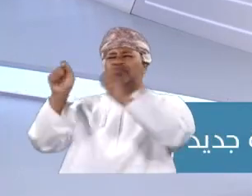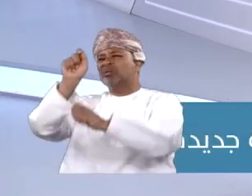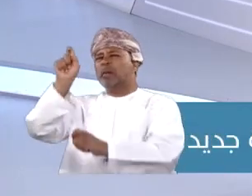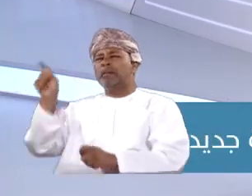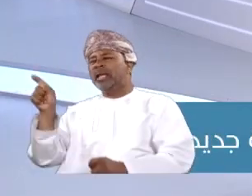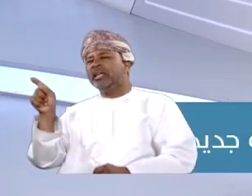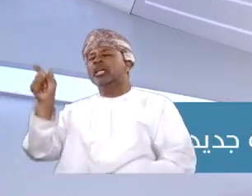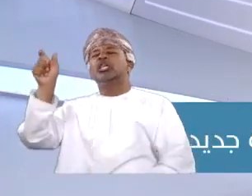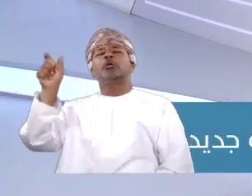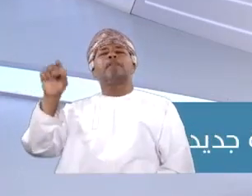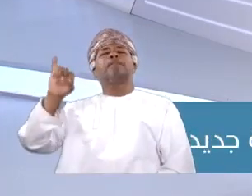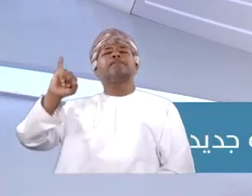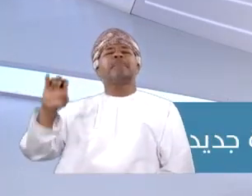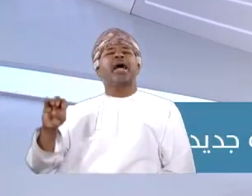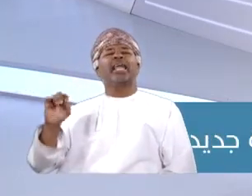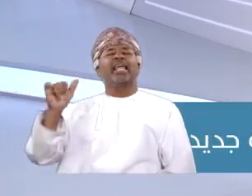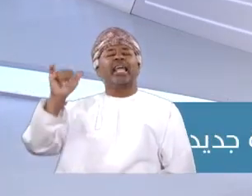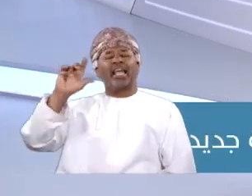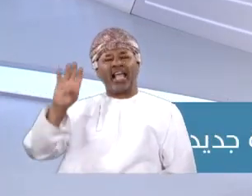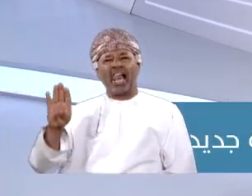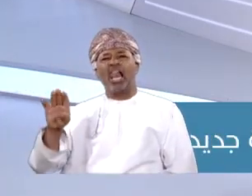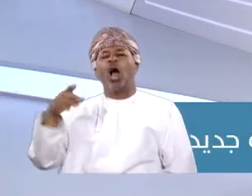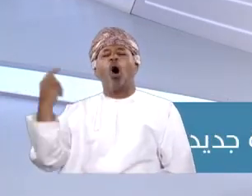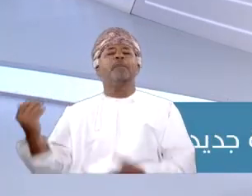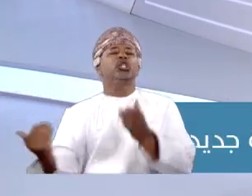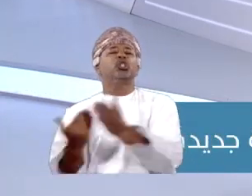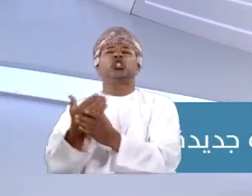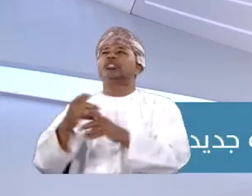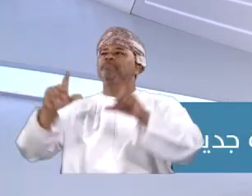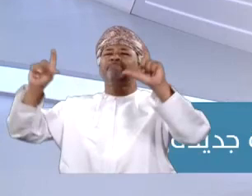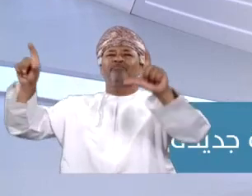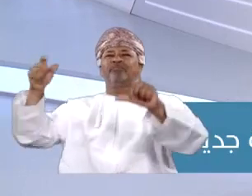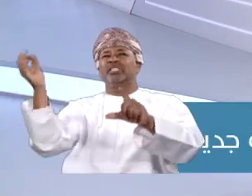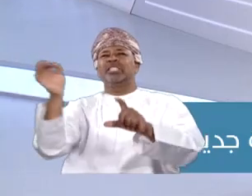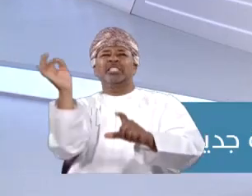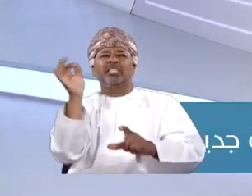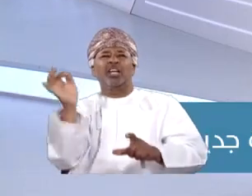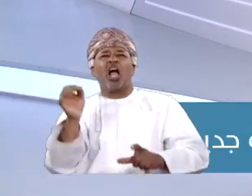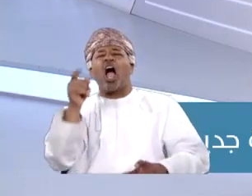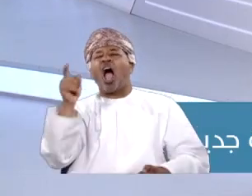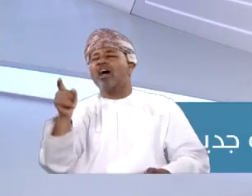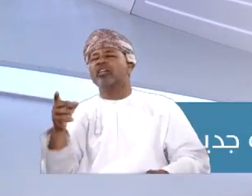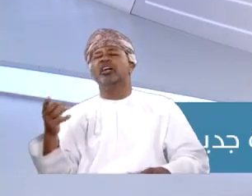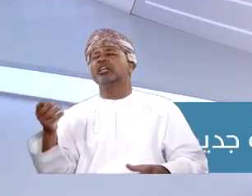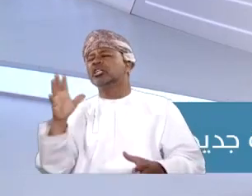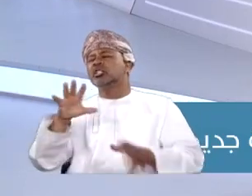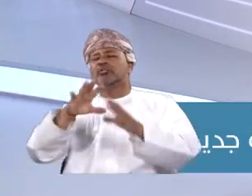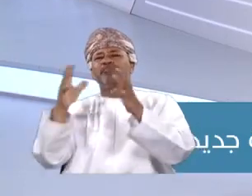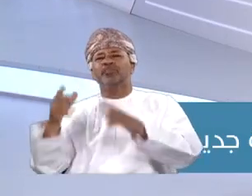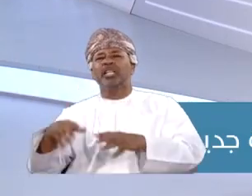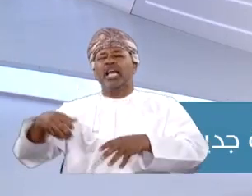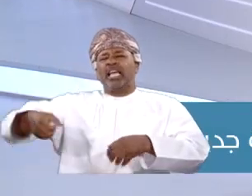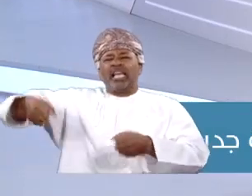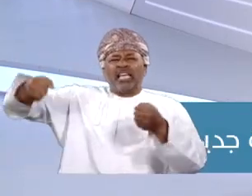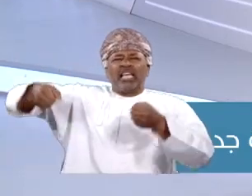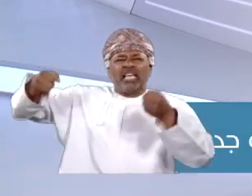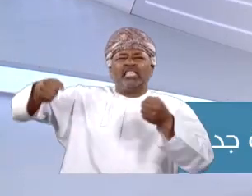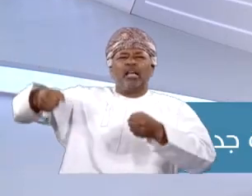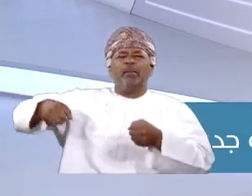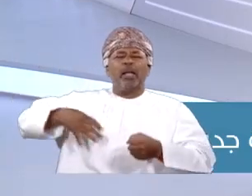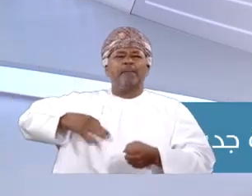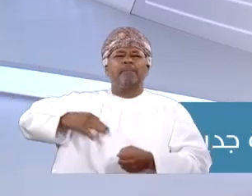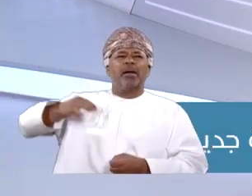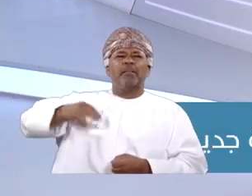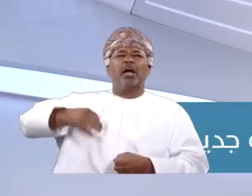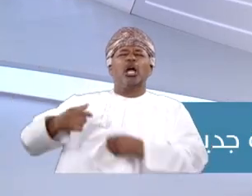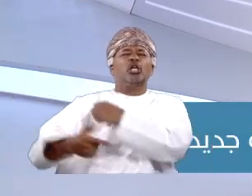صانعا أحدث قطع فنية له في هذا النسيج. يجمع هذا الفنان عدة أكياس كبيرة من المنسوجات